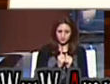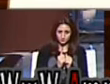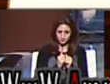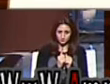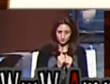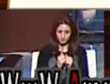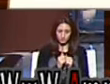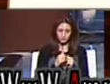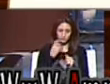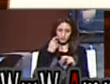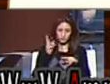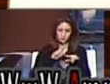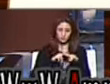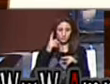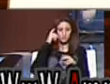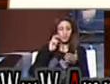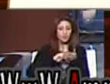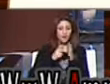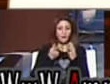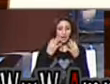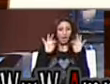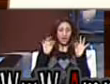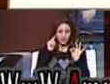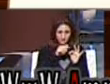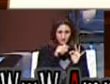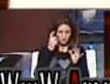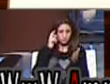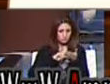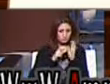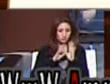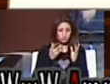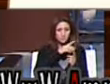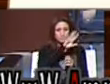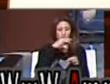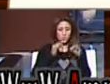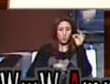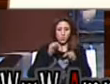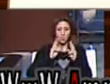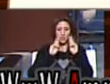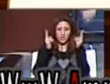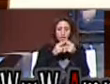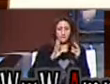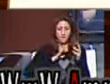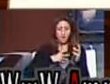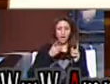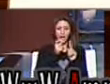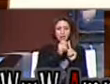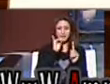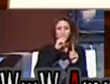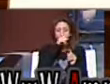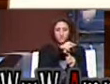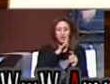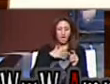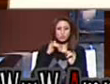لكن هل توصلتم من شان بيه لاي حل لموضوع مطالب الساده وكلاء النيابه؟ اعتقد ان الخطوه موضوع النائب